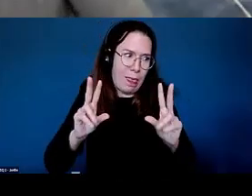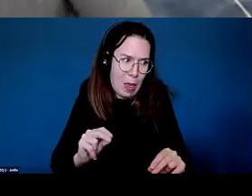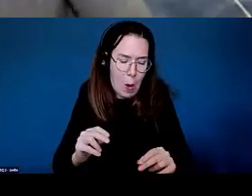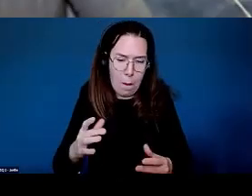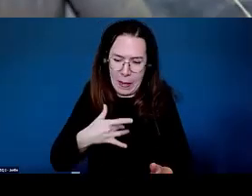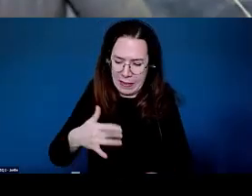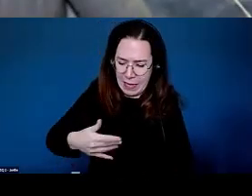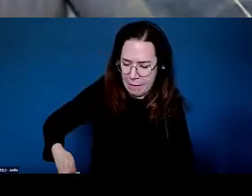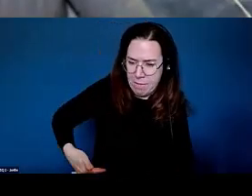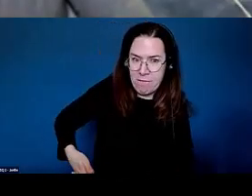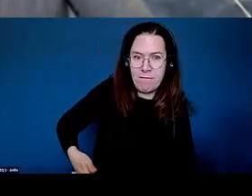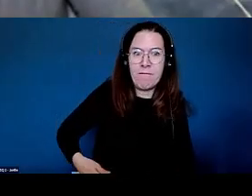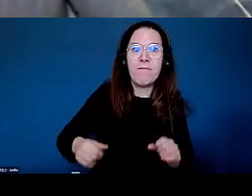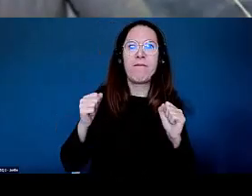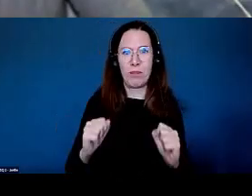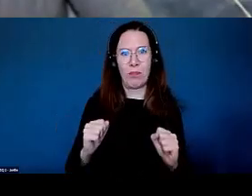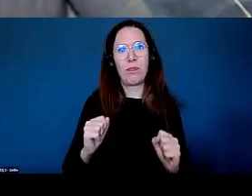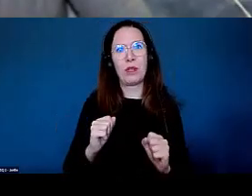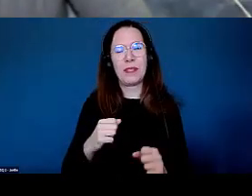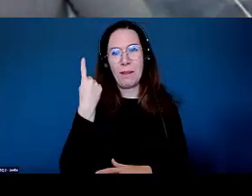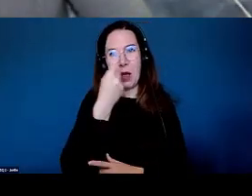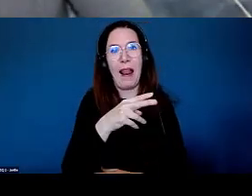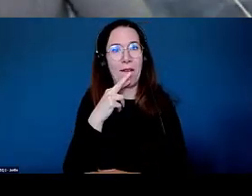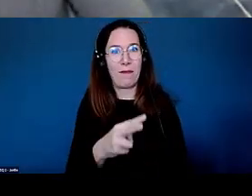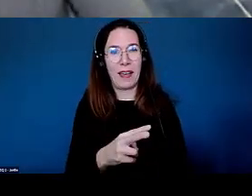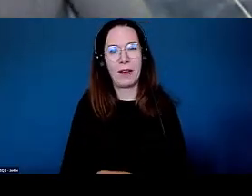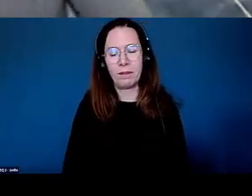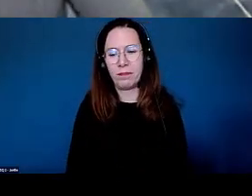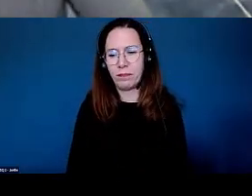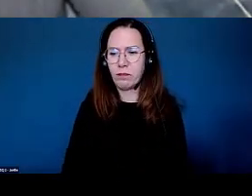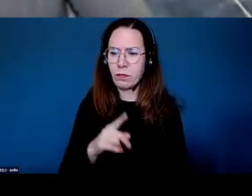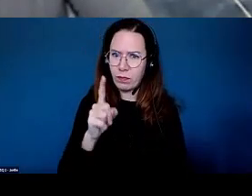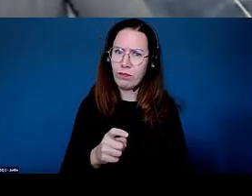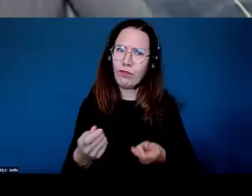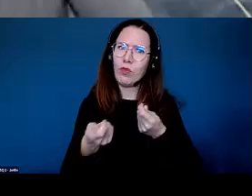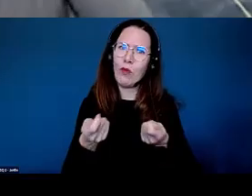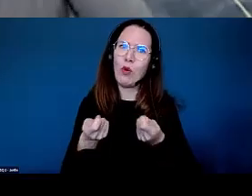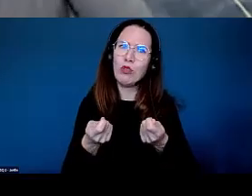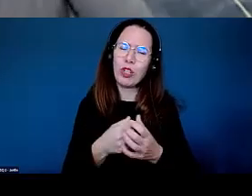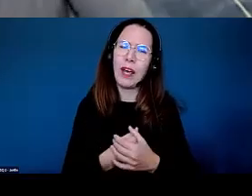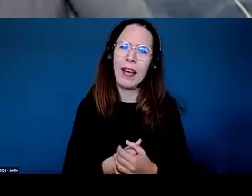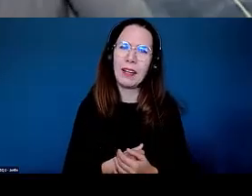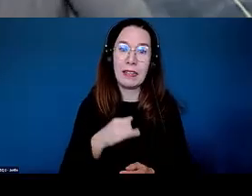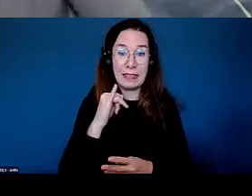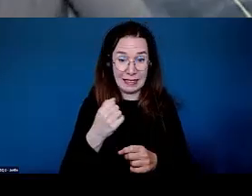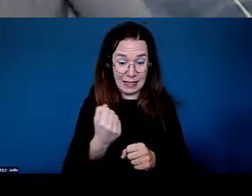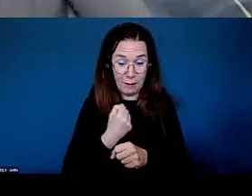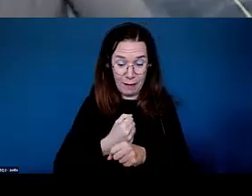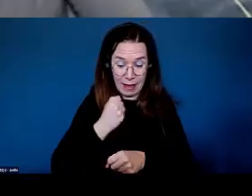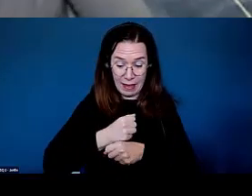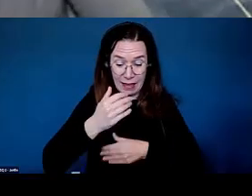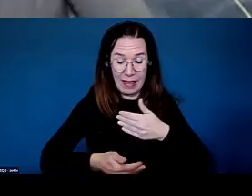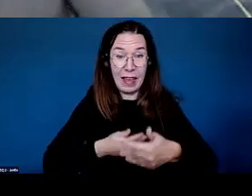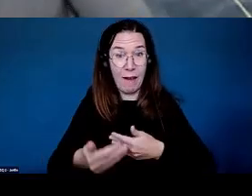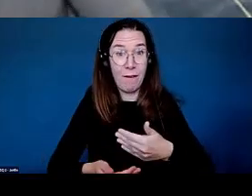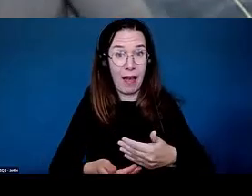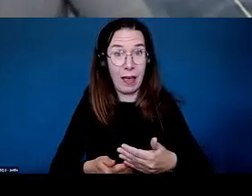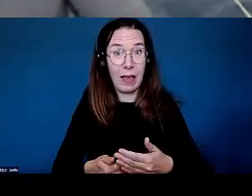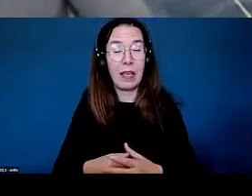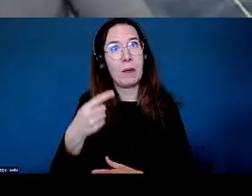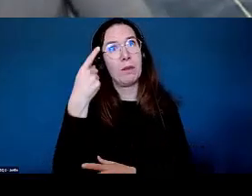danger, mais le danger peut quand même paraître réel pour eux. Donc, il faut quand même gérer cela. Et lorsque nous faisons ce